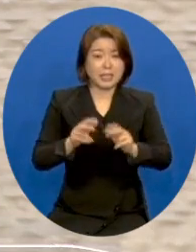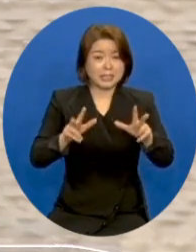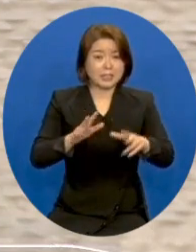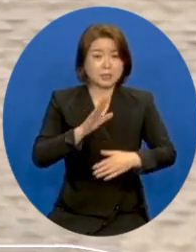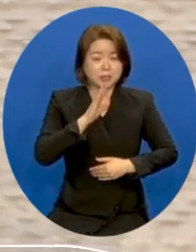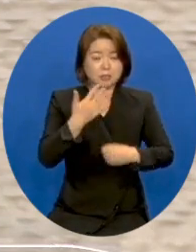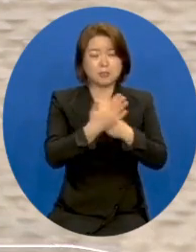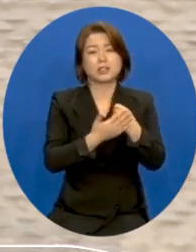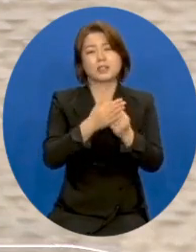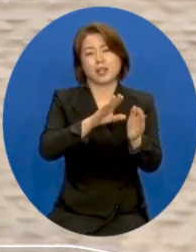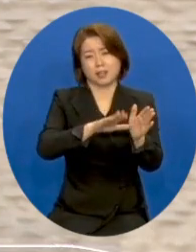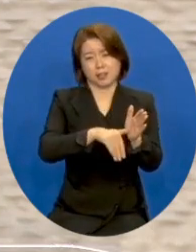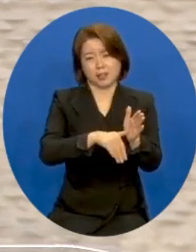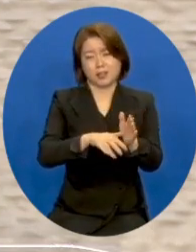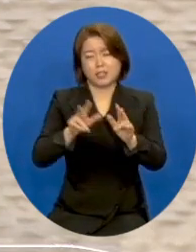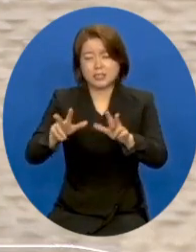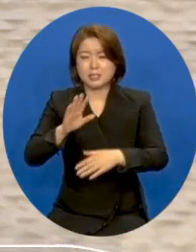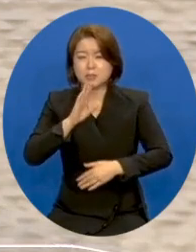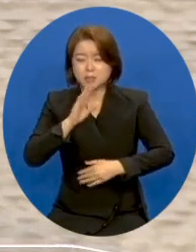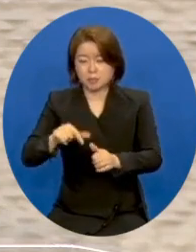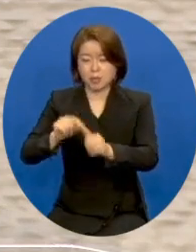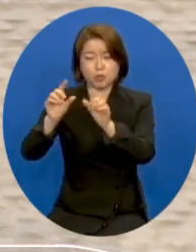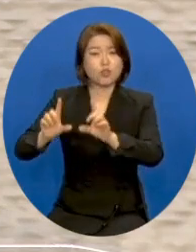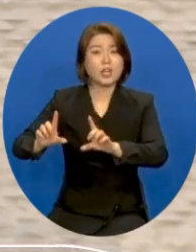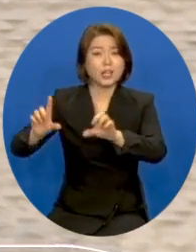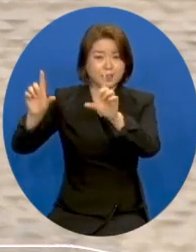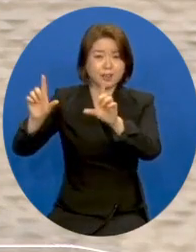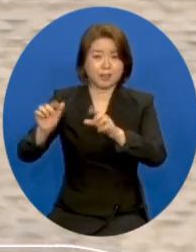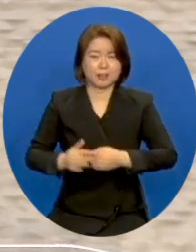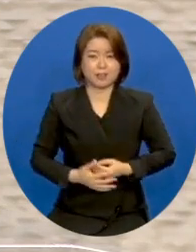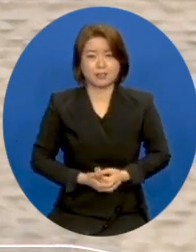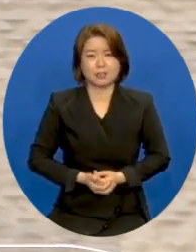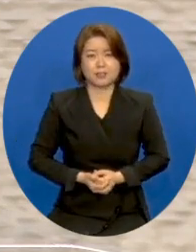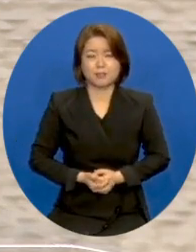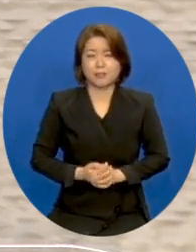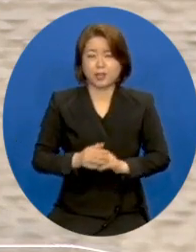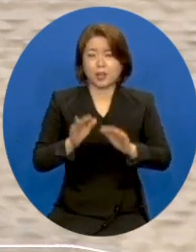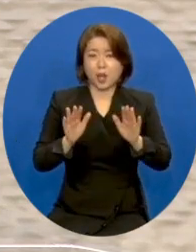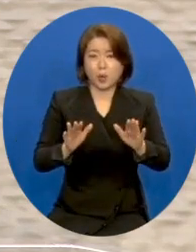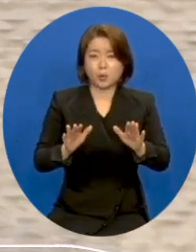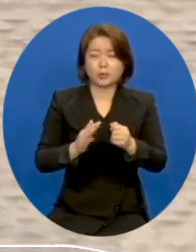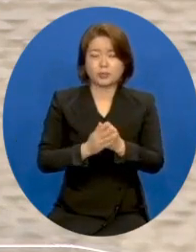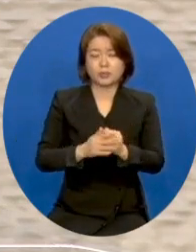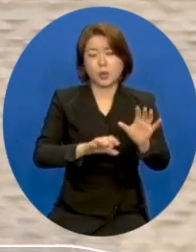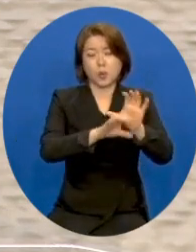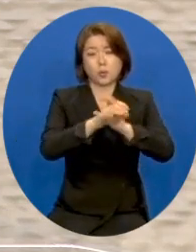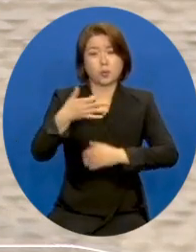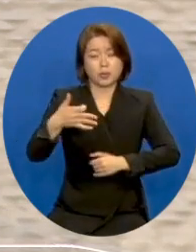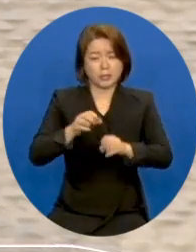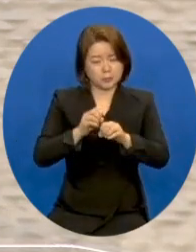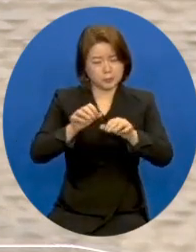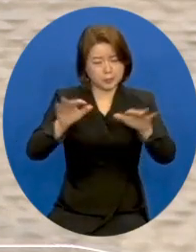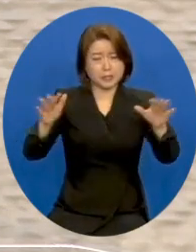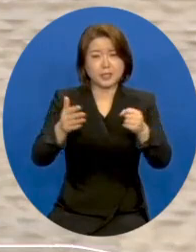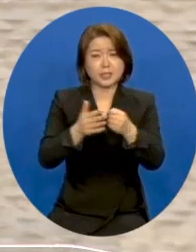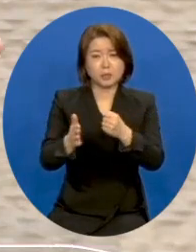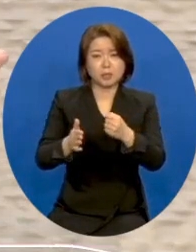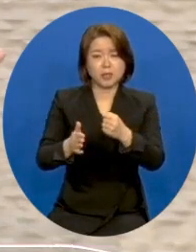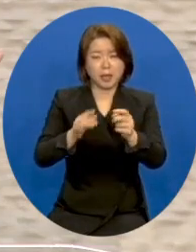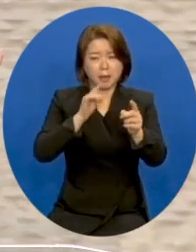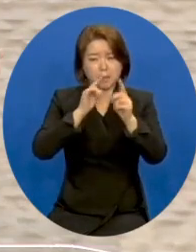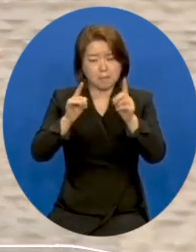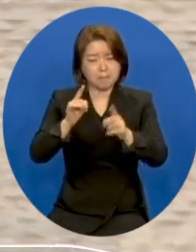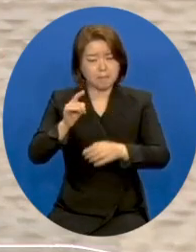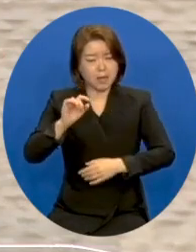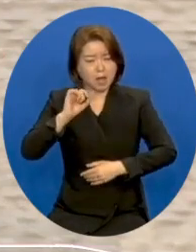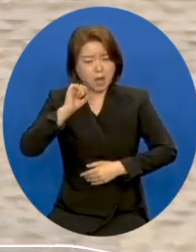지금이야말로 은혜의 때요. 지금이야말로 구원의 날입니다. 오늘 코로나19 확산으로 인해서 말할 수 없이 두려운